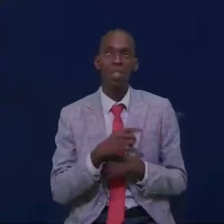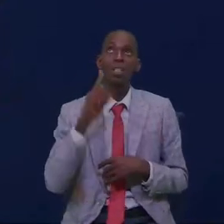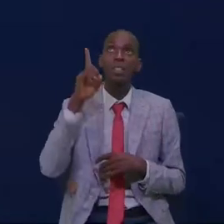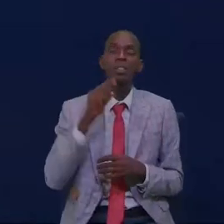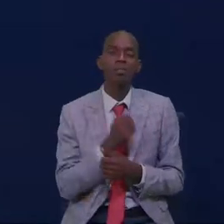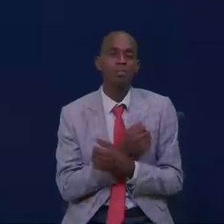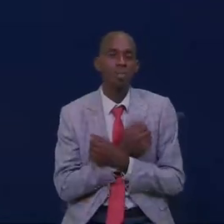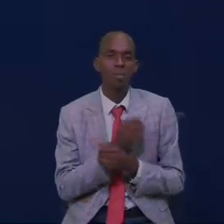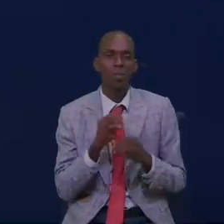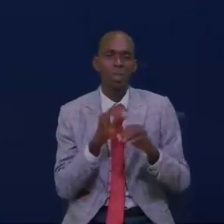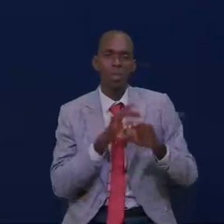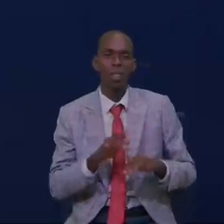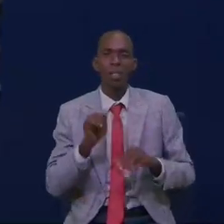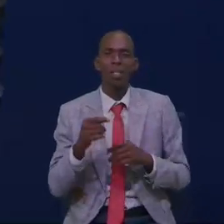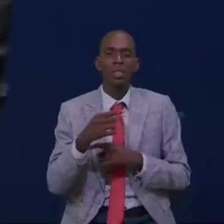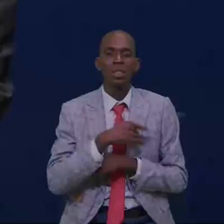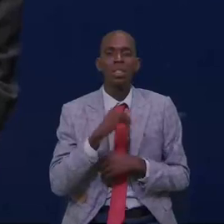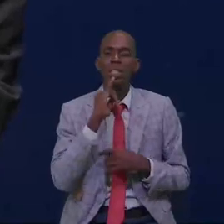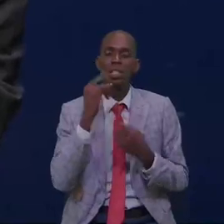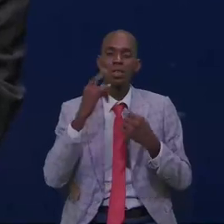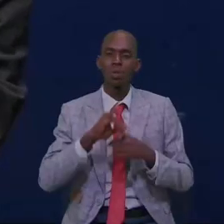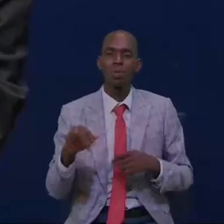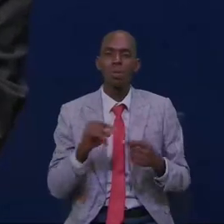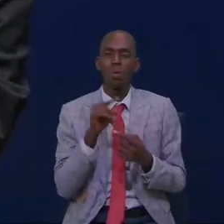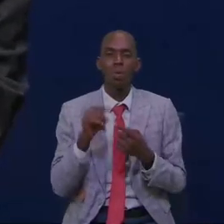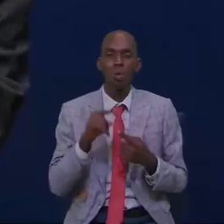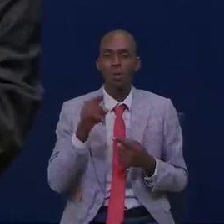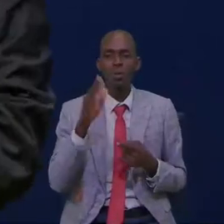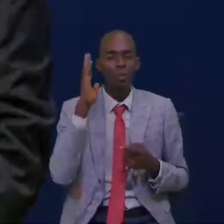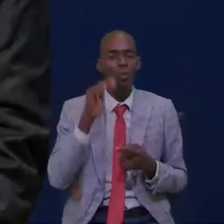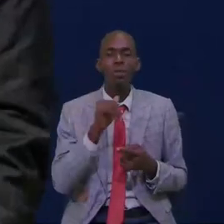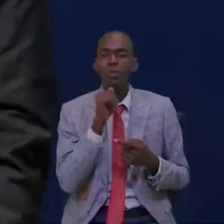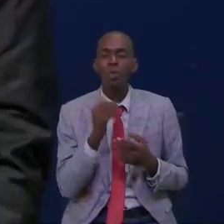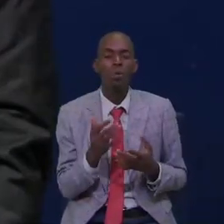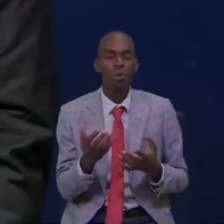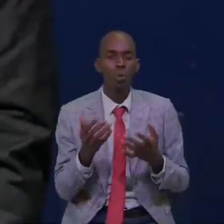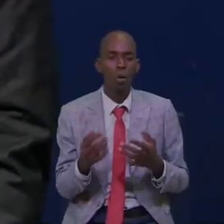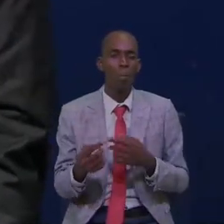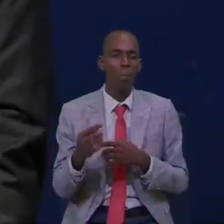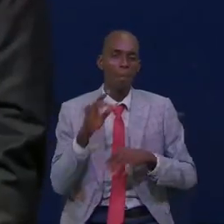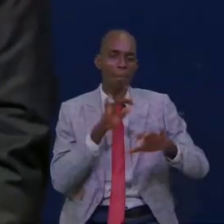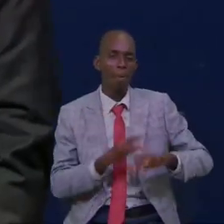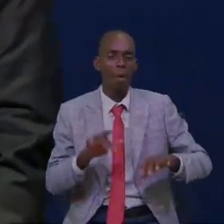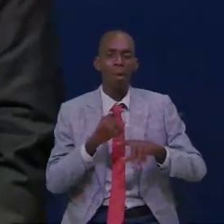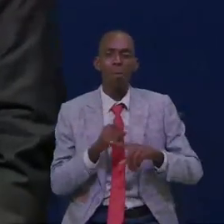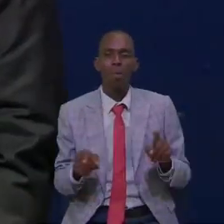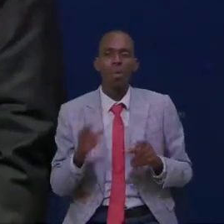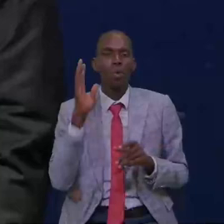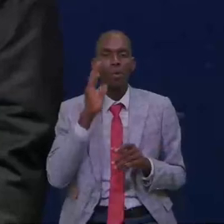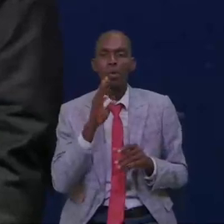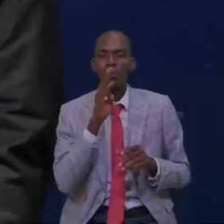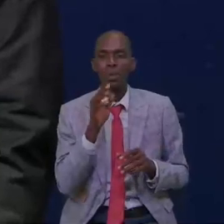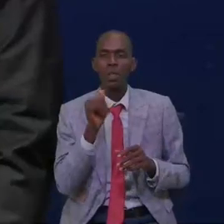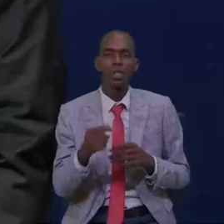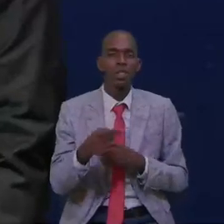miséricorde. Le jour vient où il ne prendra pas plaisir à la miséricorde. Ce sera